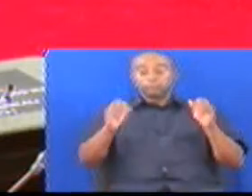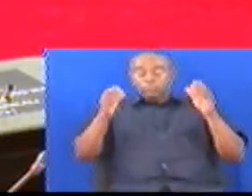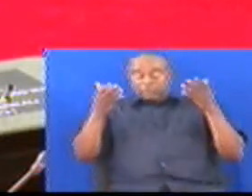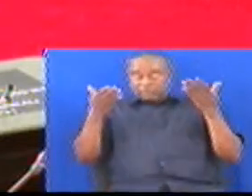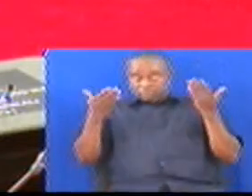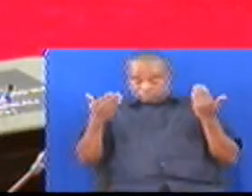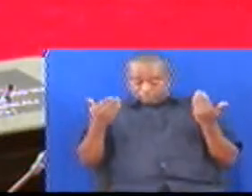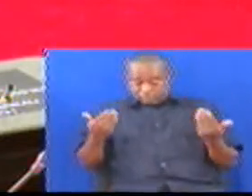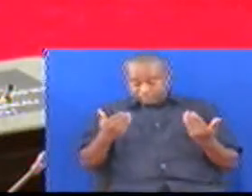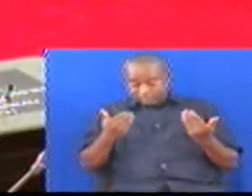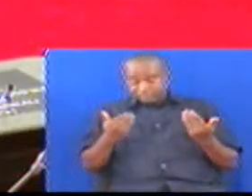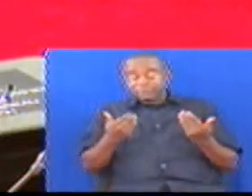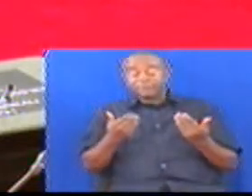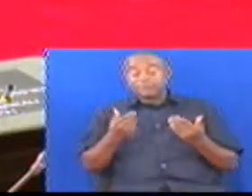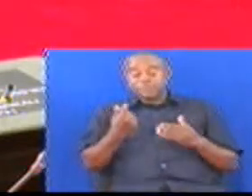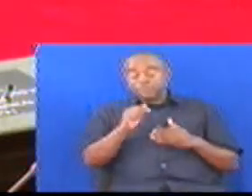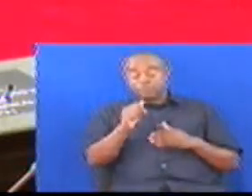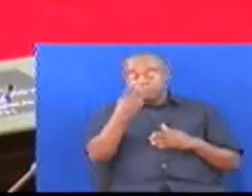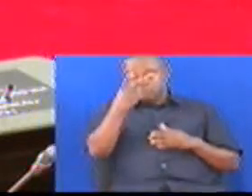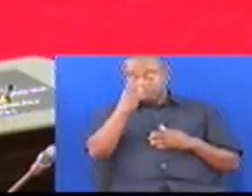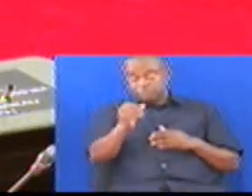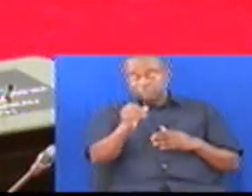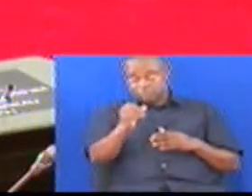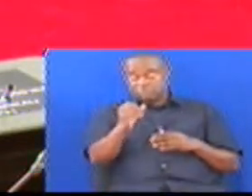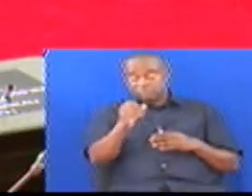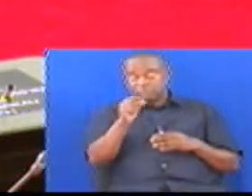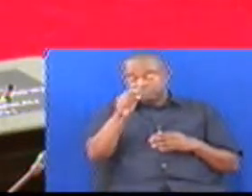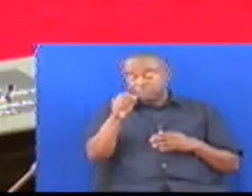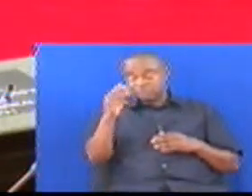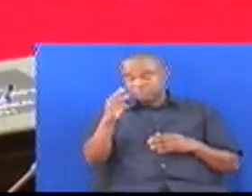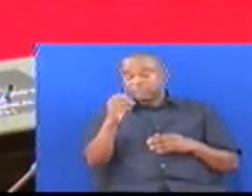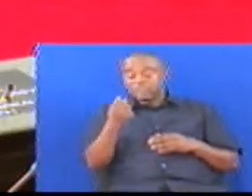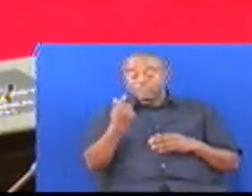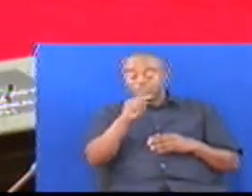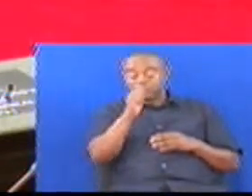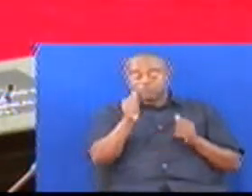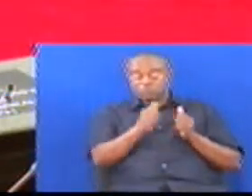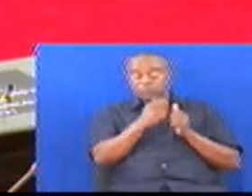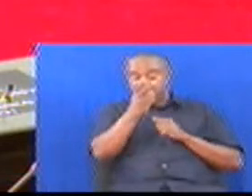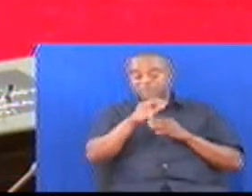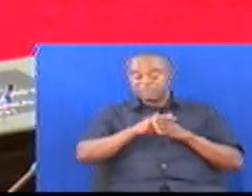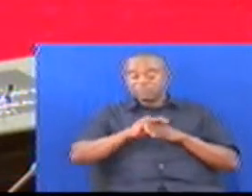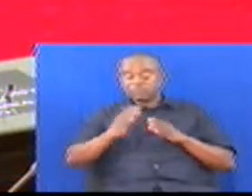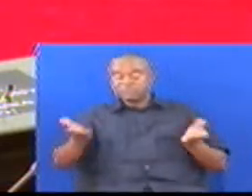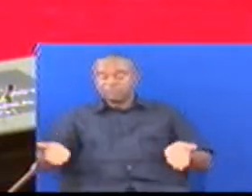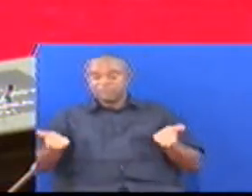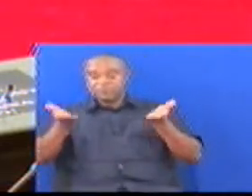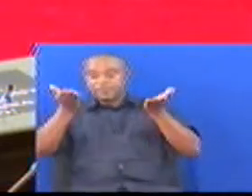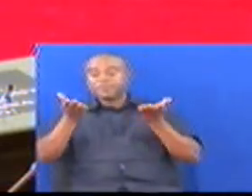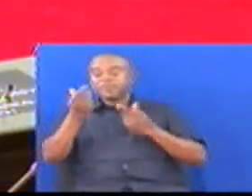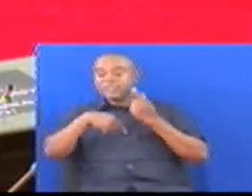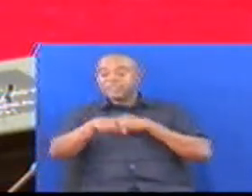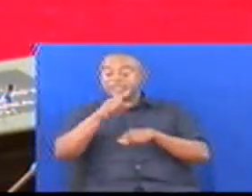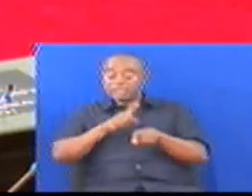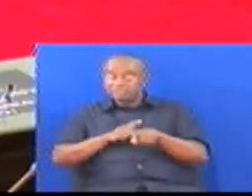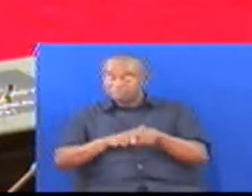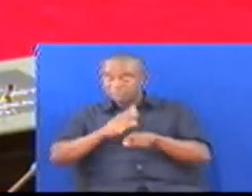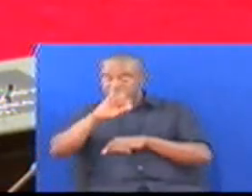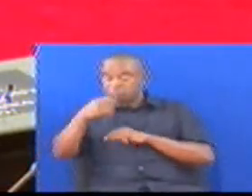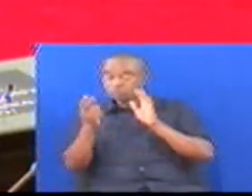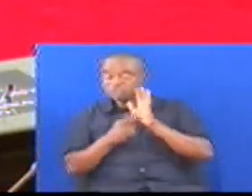ni matumizi ya kawaida na shilingi trilioni 12.25 ni matumizi ya maendeleo. Katika kipindi cha